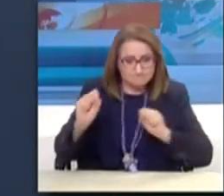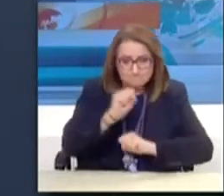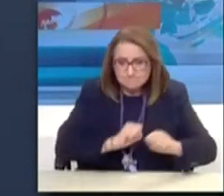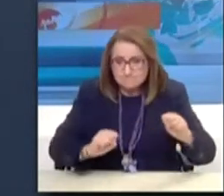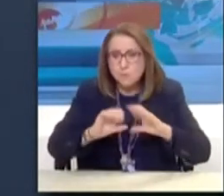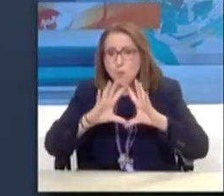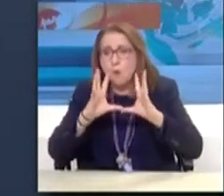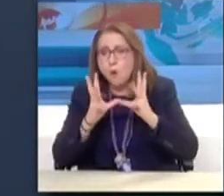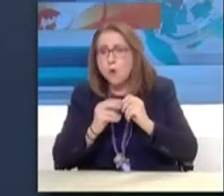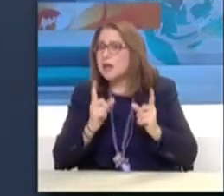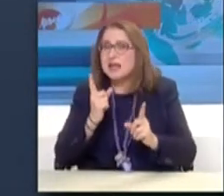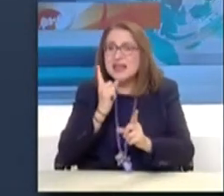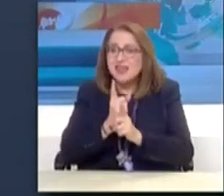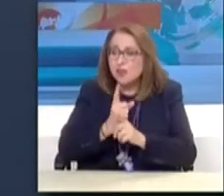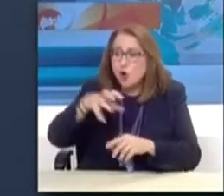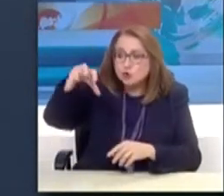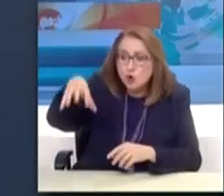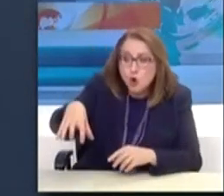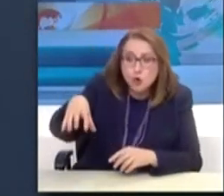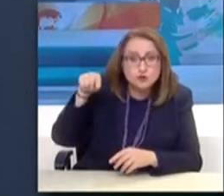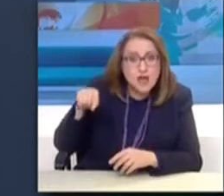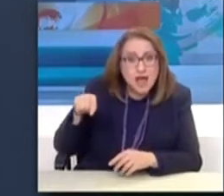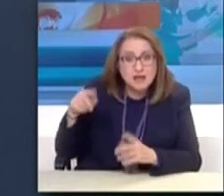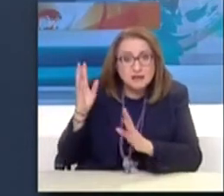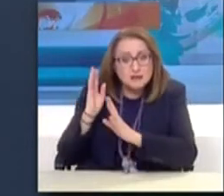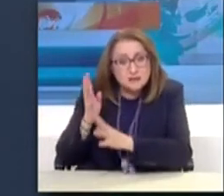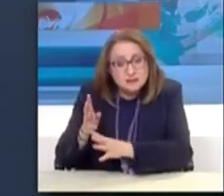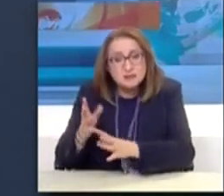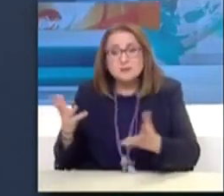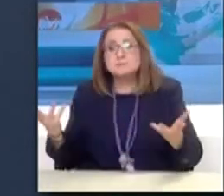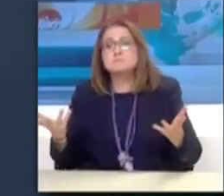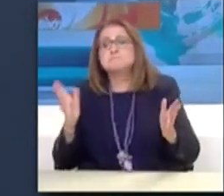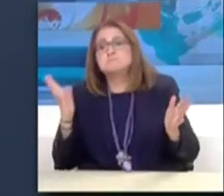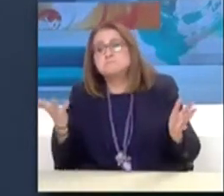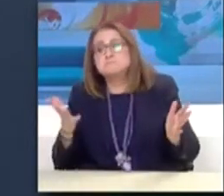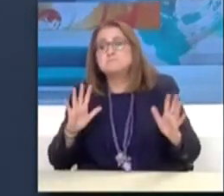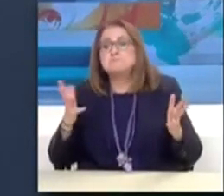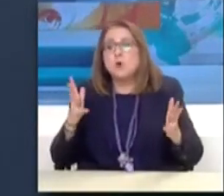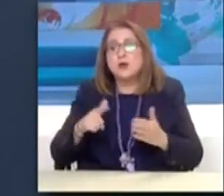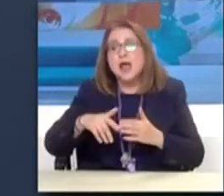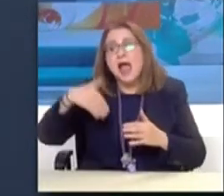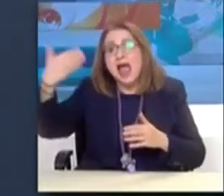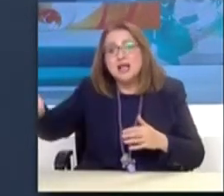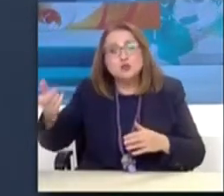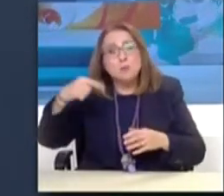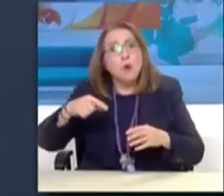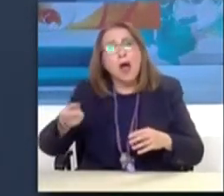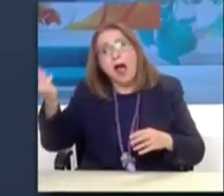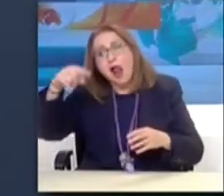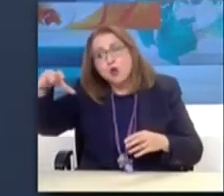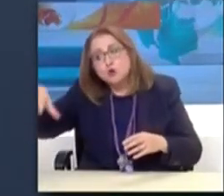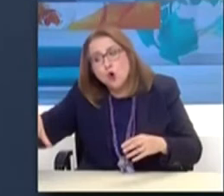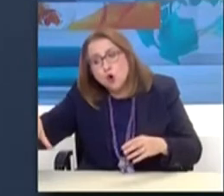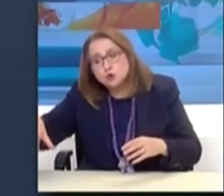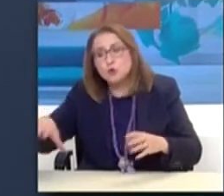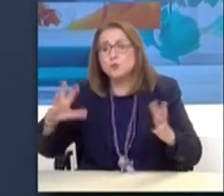Μπορεί να είναι ένας ειδικός χώρος διαλογής στο εργαστήριο, δίκη νοσοκομείου. Μπορεί να είναι εκτός του χώρου του ιδιωτικού εργαστηρίου. Μπορεί να είναι